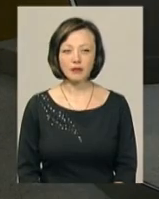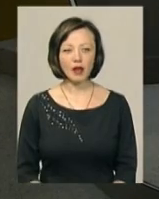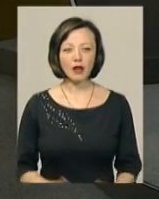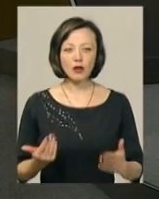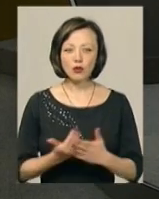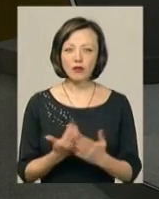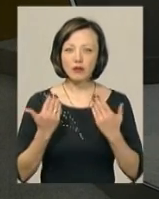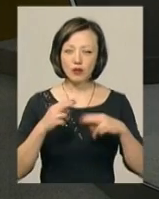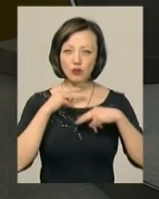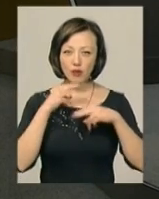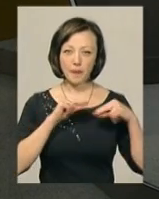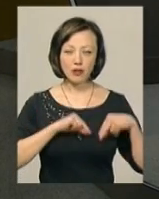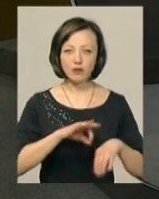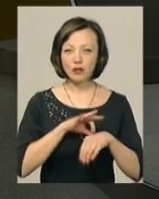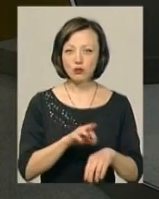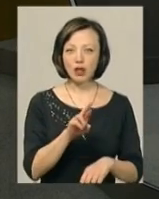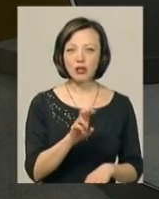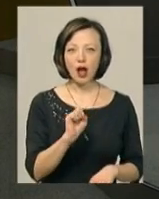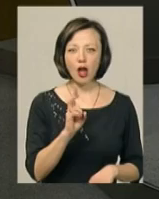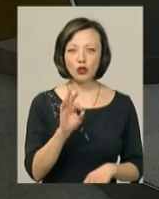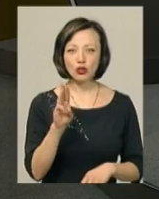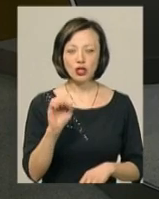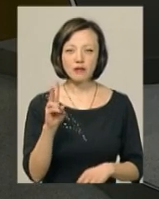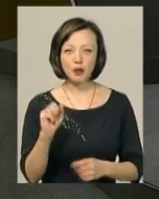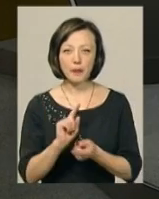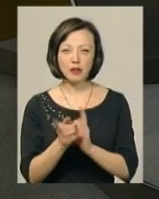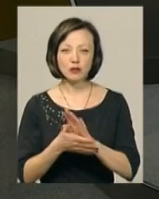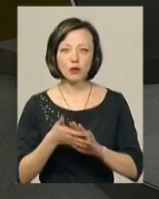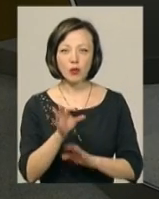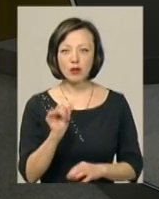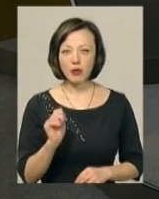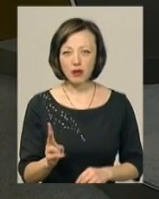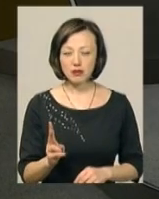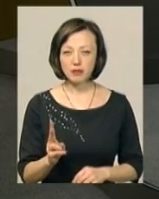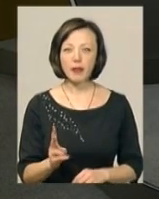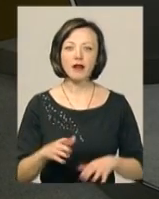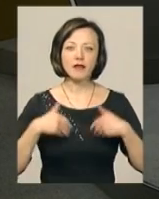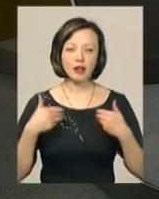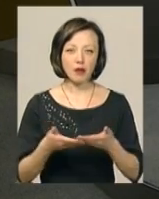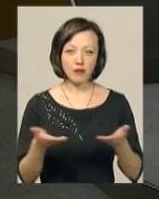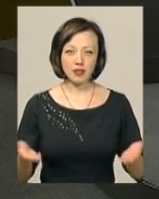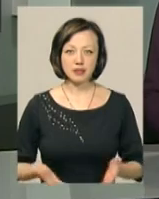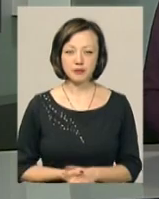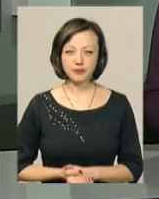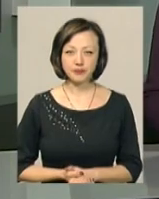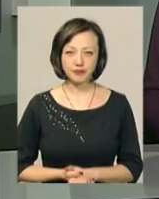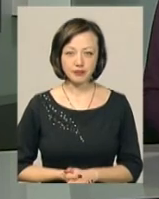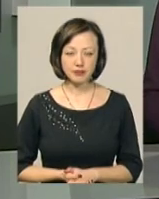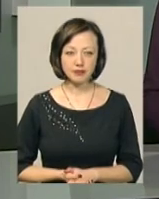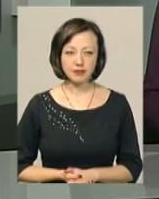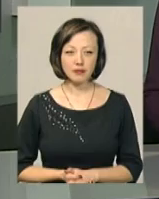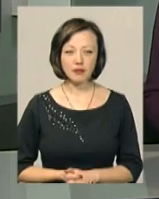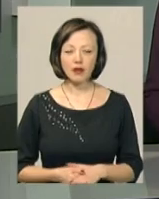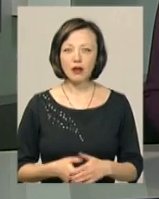Новини до вашої уваги. В студії працюють ведуча Ярослава Антошевська, перекладач на жестову мову Ольга Рибак. Ми вітаємо вас.